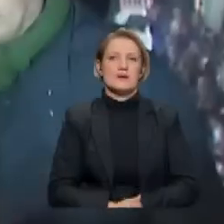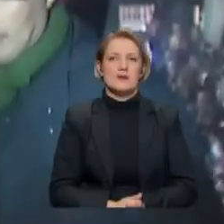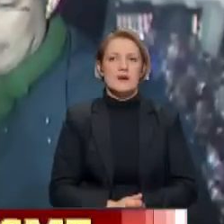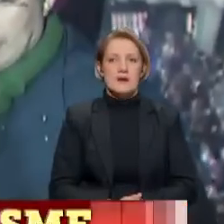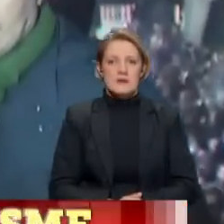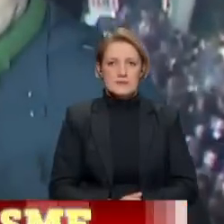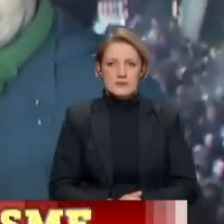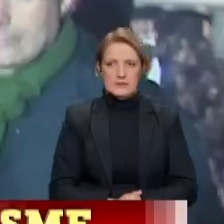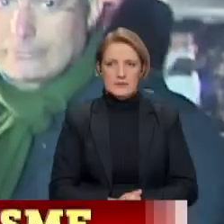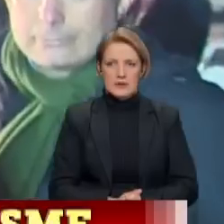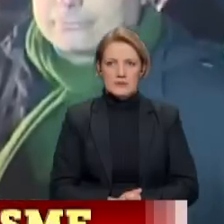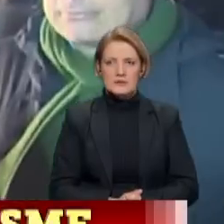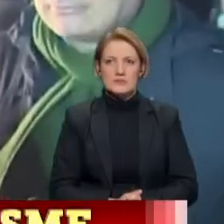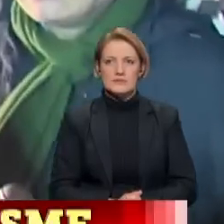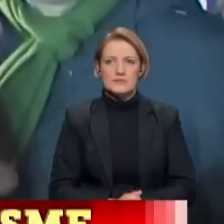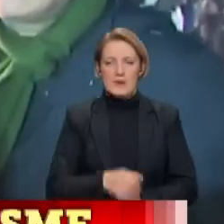Her şey çok güzel olacak.